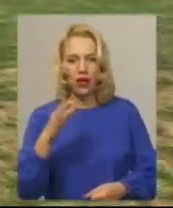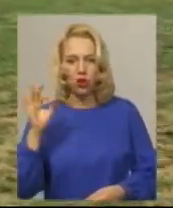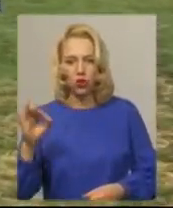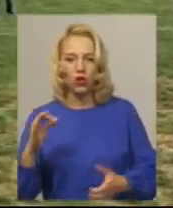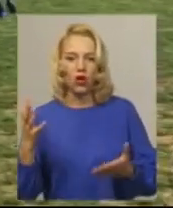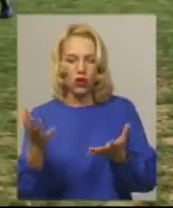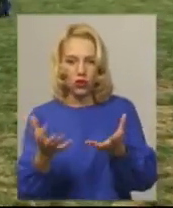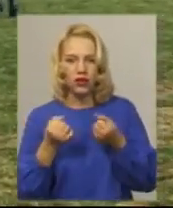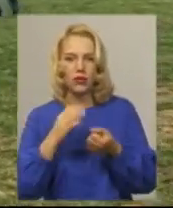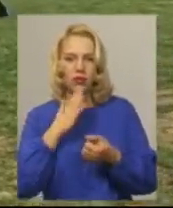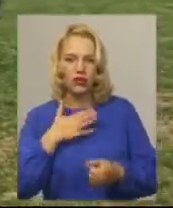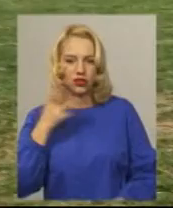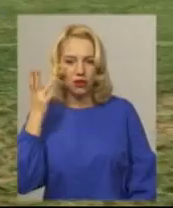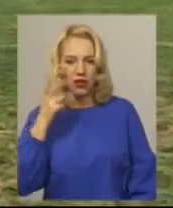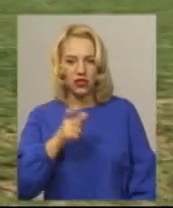хмельничани.